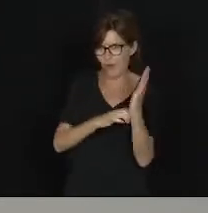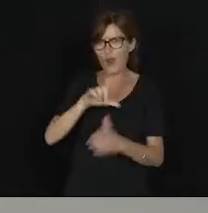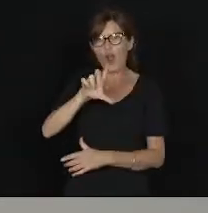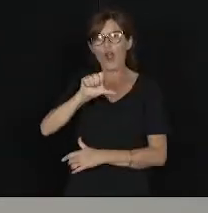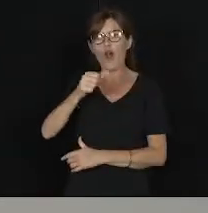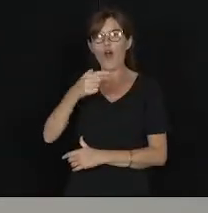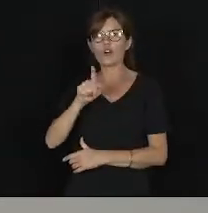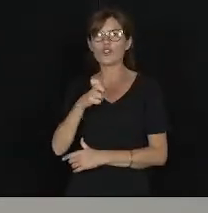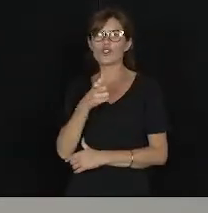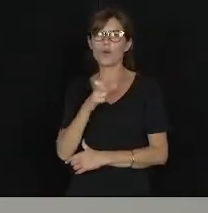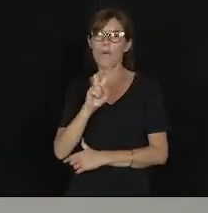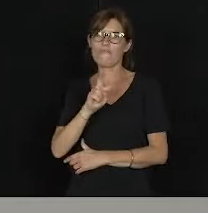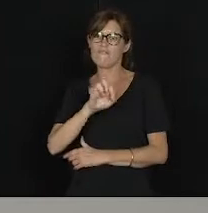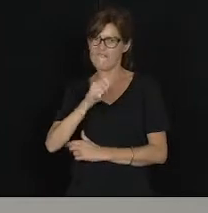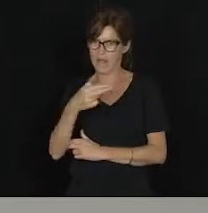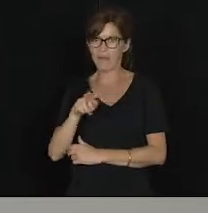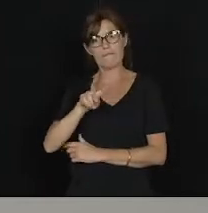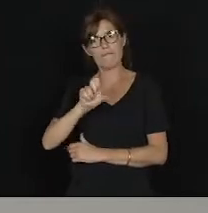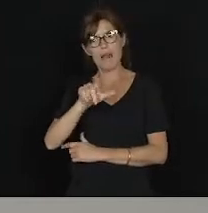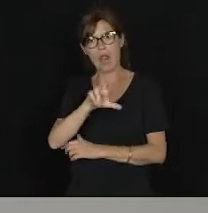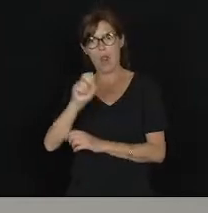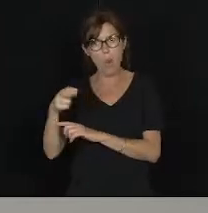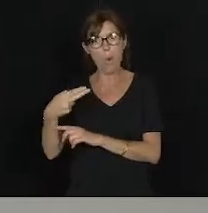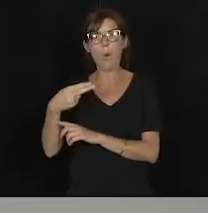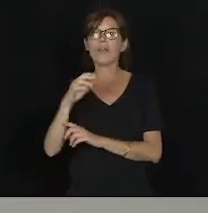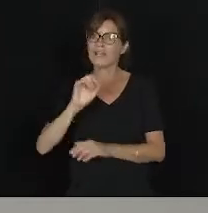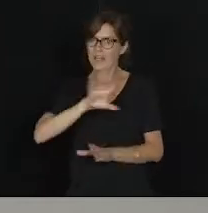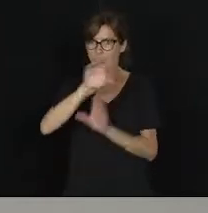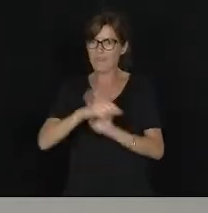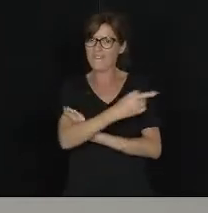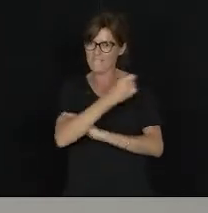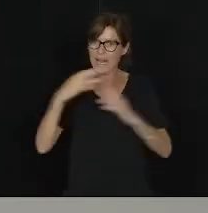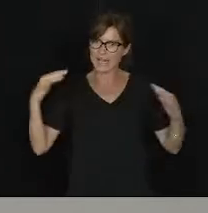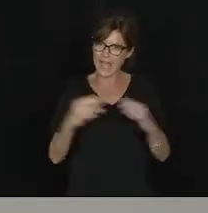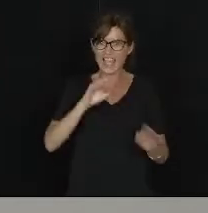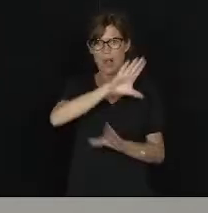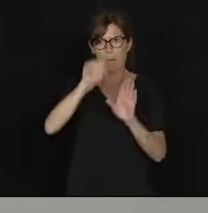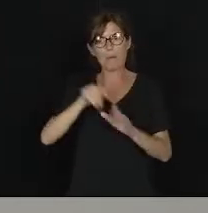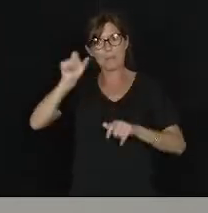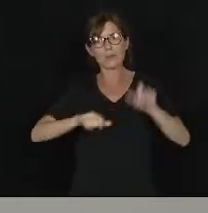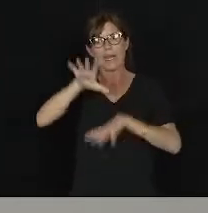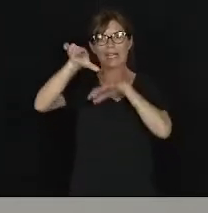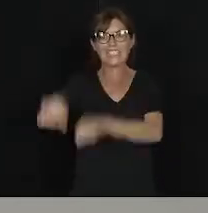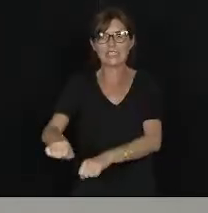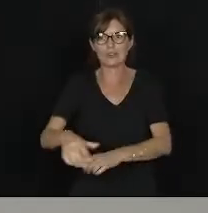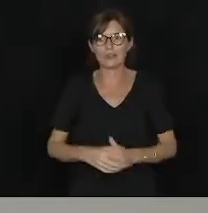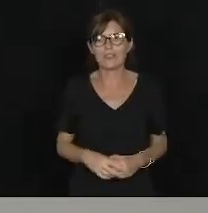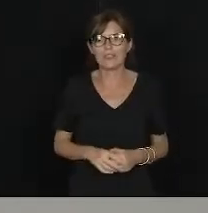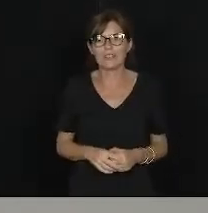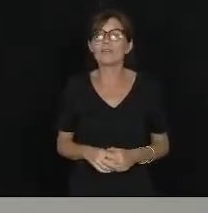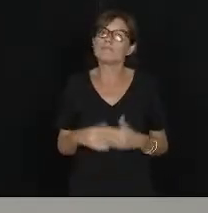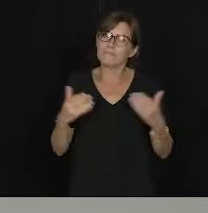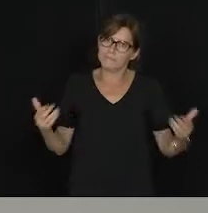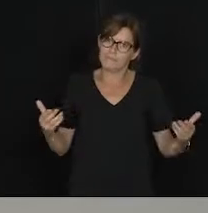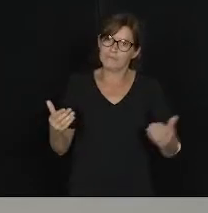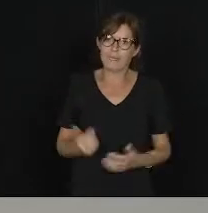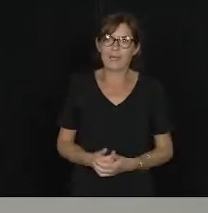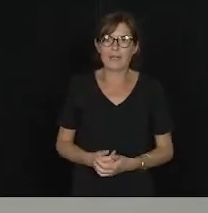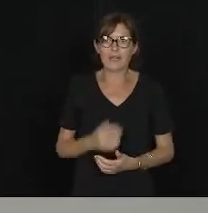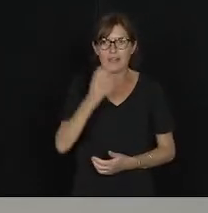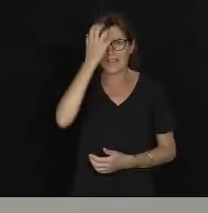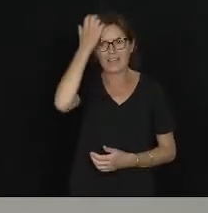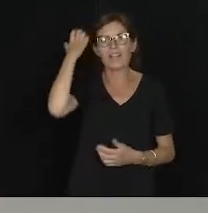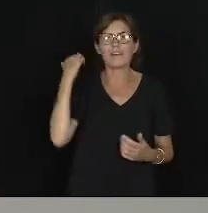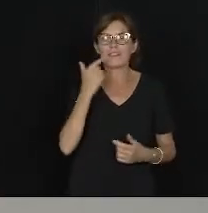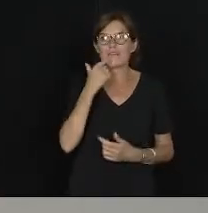hein, lui aussi issu de la guerre, et notamment de l'expérience de la résistance. Il semble bien que davantage qu'un moratoire